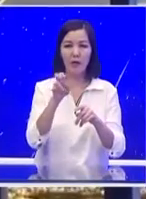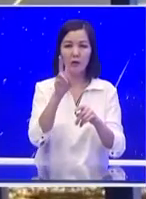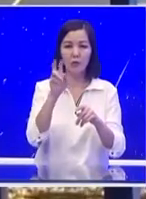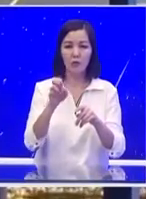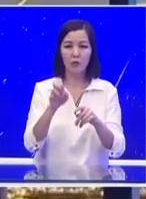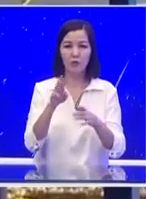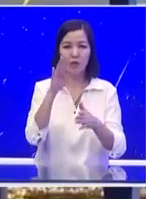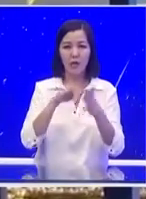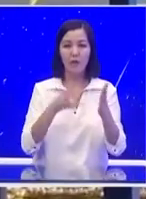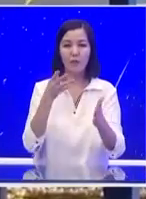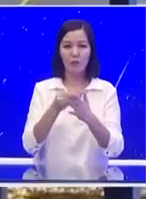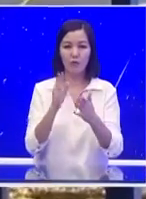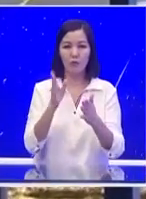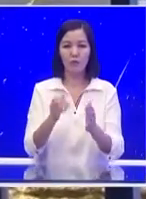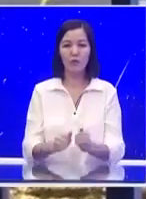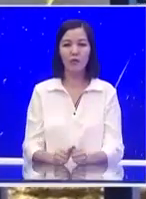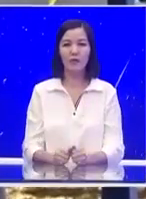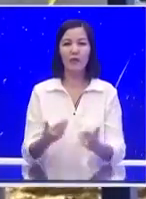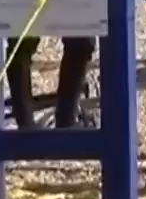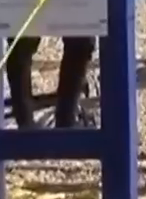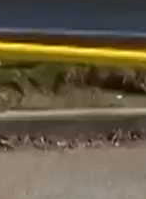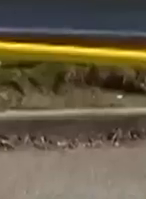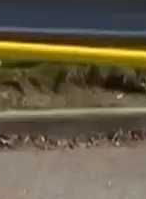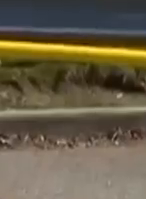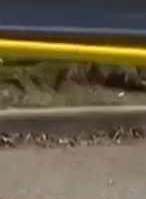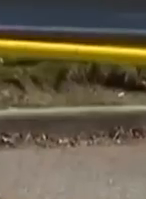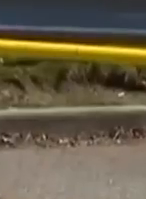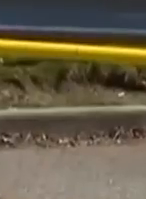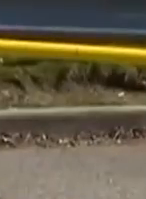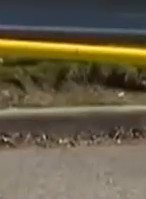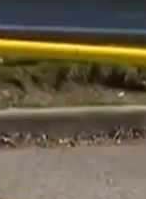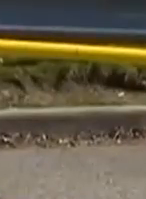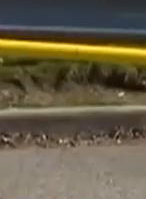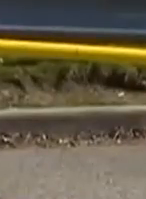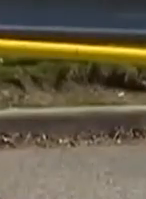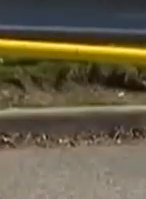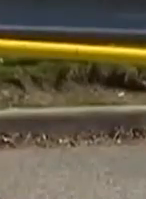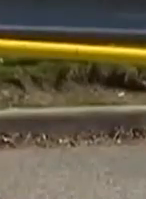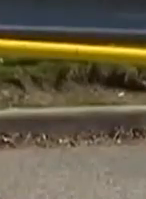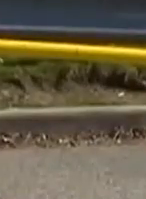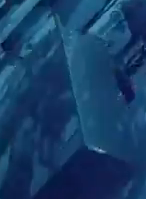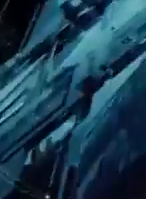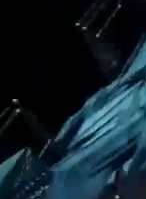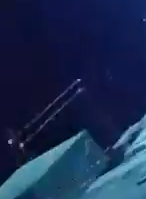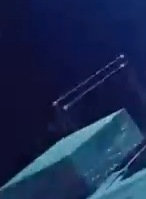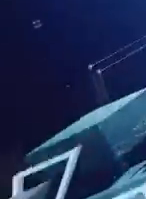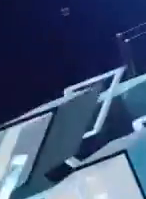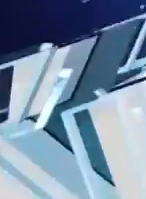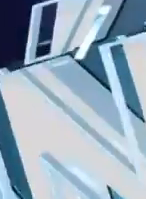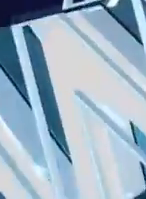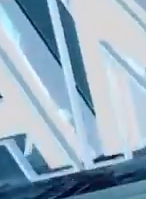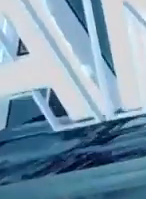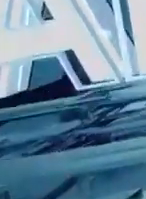көлемінде айыппұл төлейді. Топтаманы ғаламтор ақпараттарымен әзірлеген Меруерт Қыдырбайқызы, Жетісу телеарнасы.